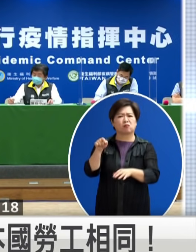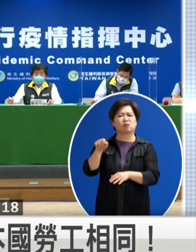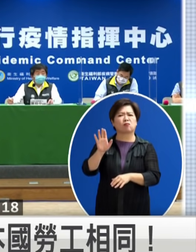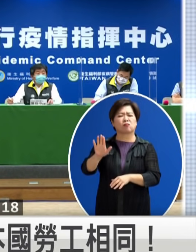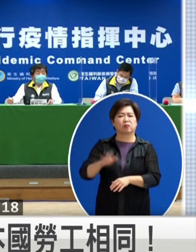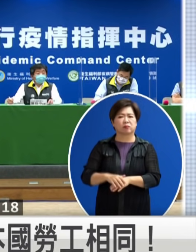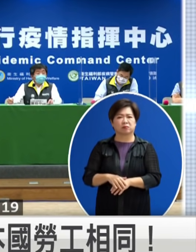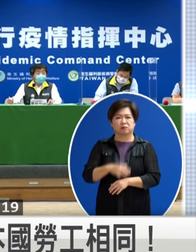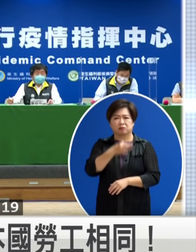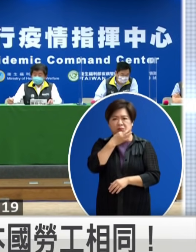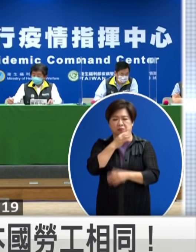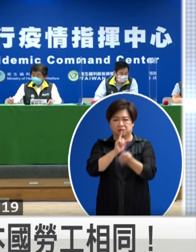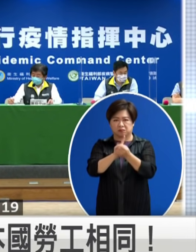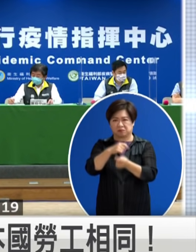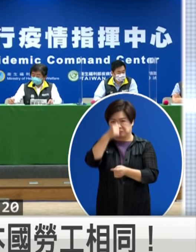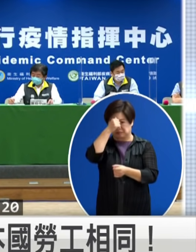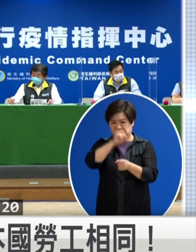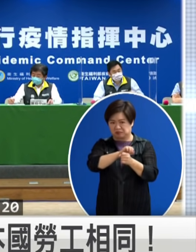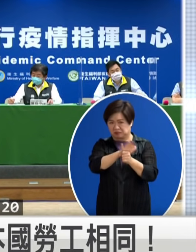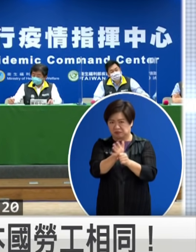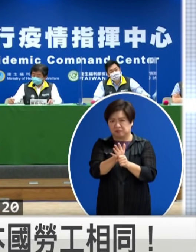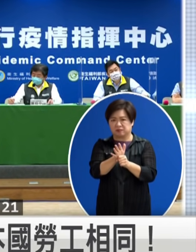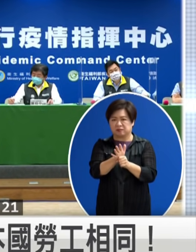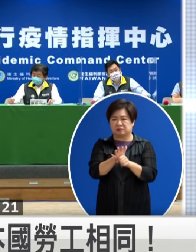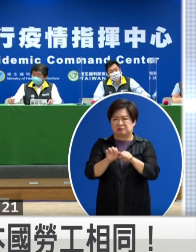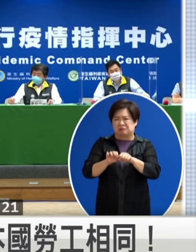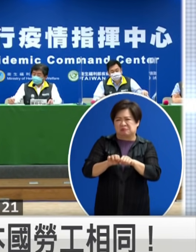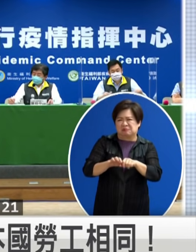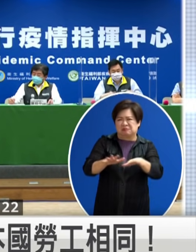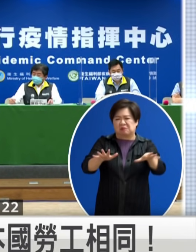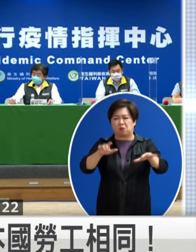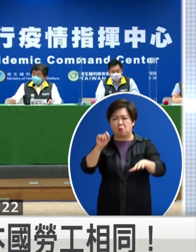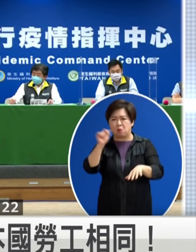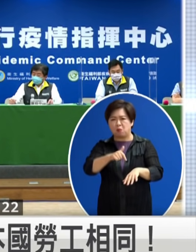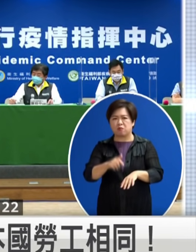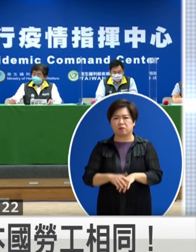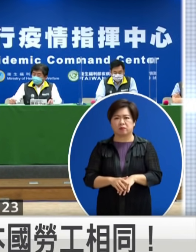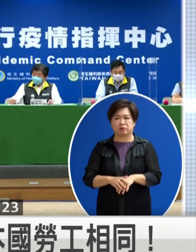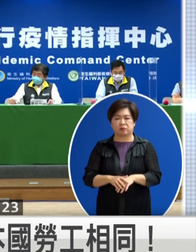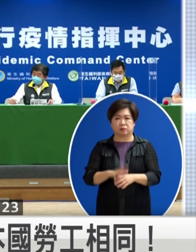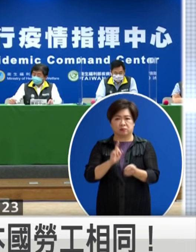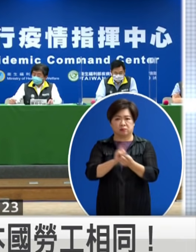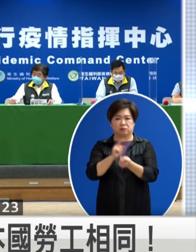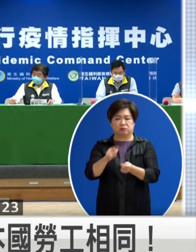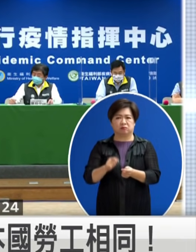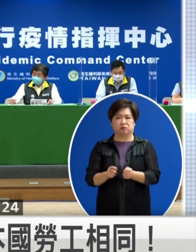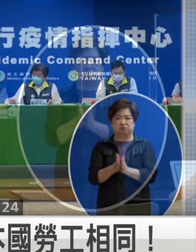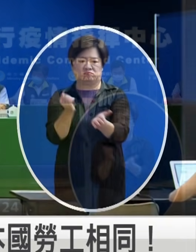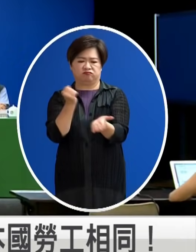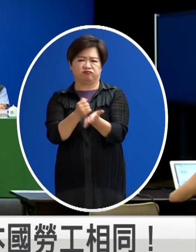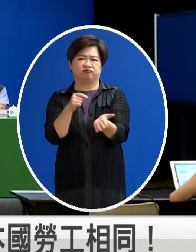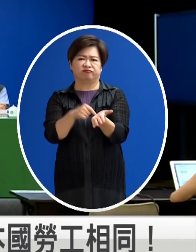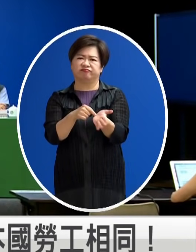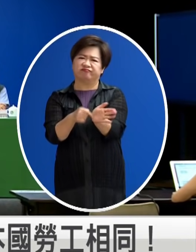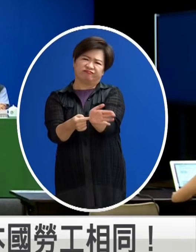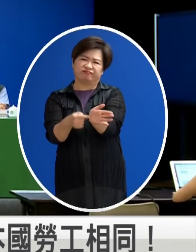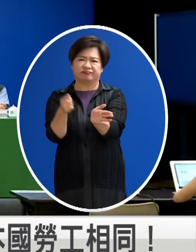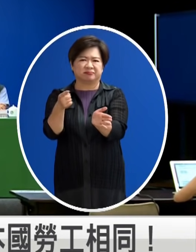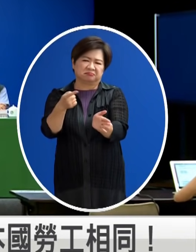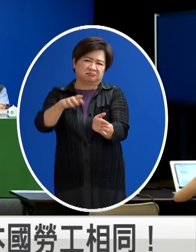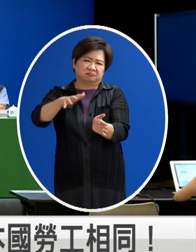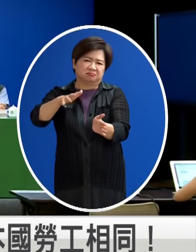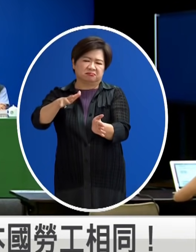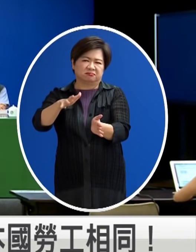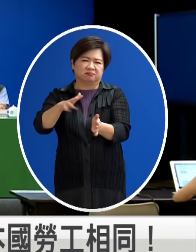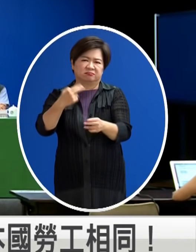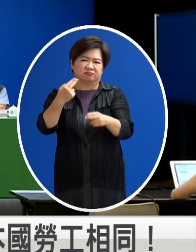坦言，面对 Delta 变异株的日益扩散，恐怕会削弱这些通行证的一个效力。那么这个部